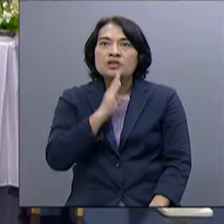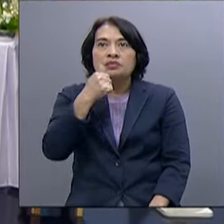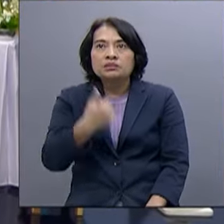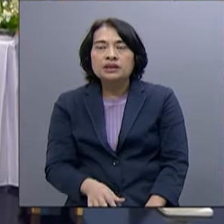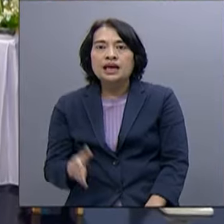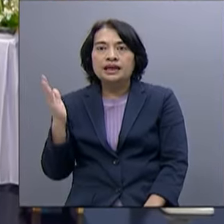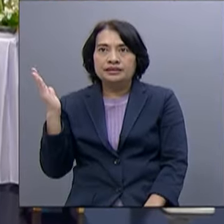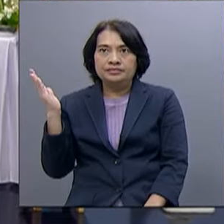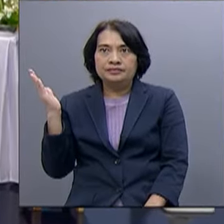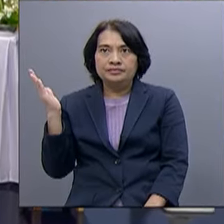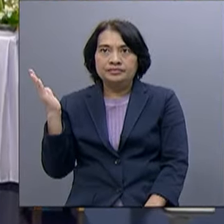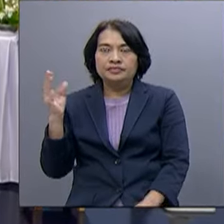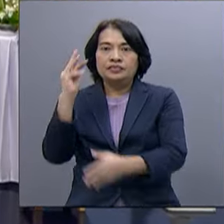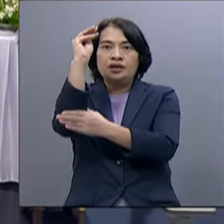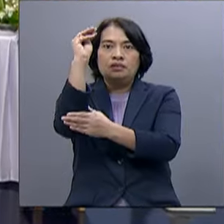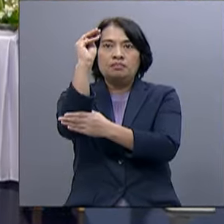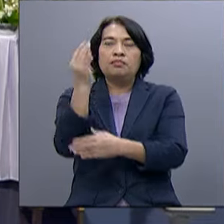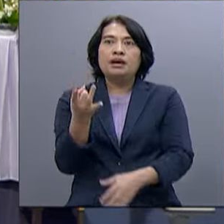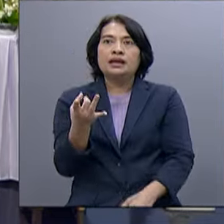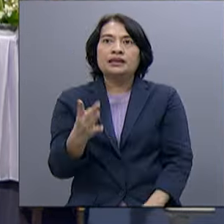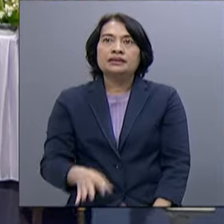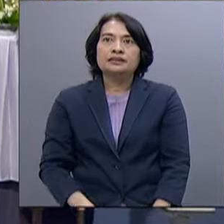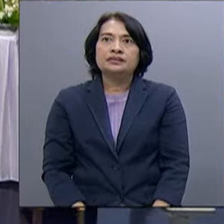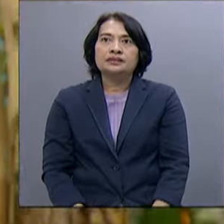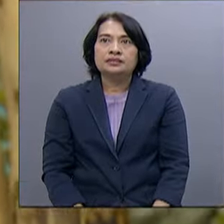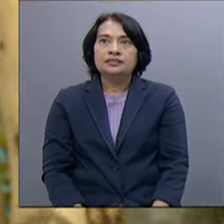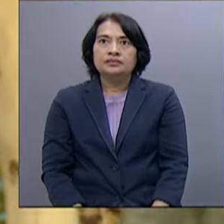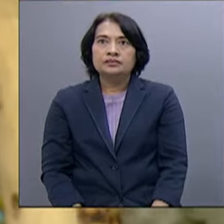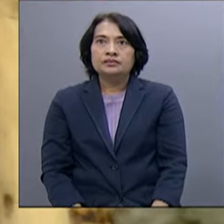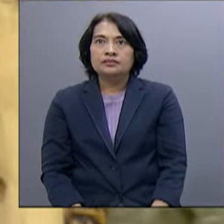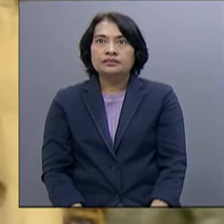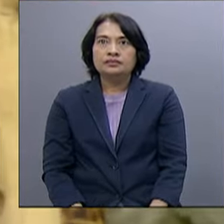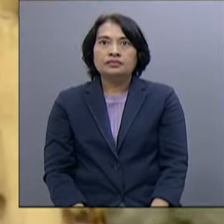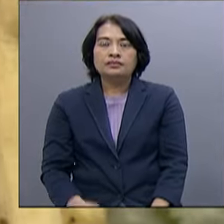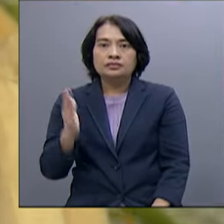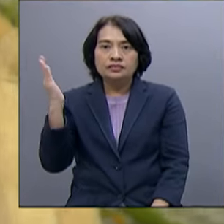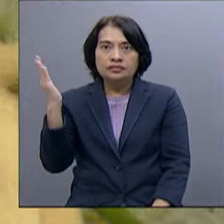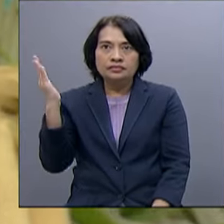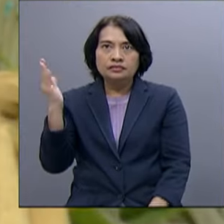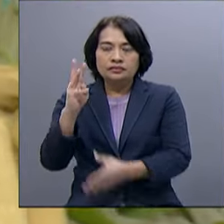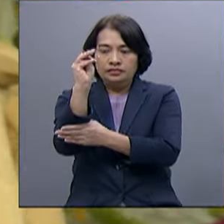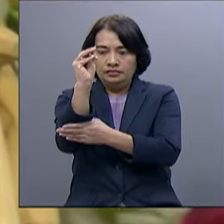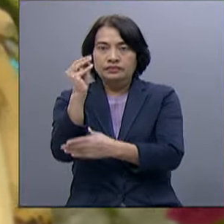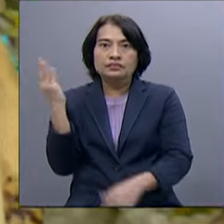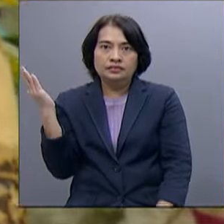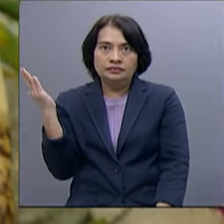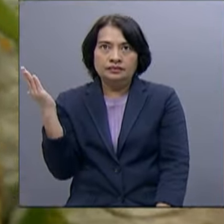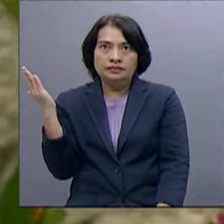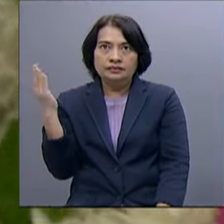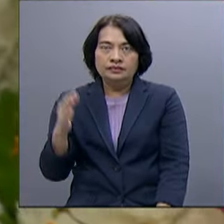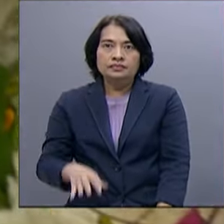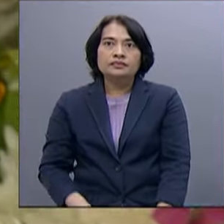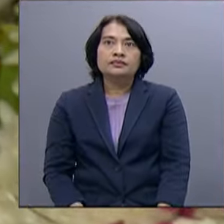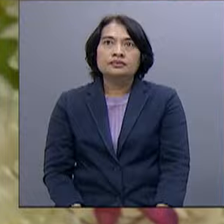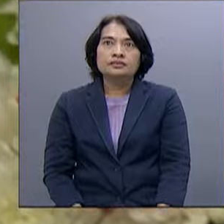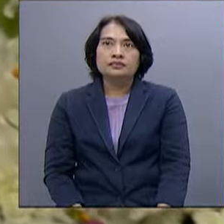างด้านซ้ายเลยค่ะนั่นคือไม้อะไรนะคะท่าน ไม้ตะพดครับ จริงๆนะให้คุณเอาไปใช้นะคะ ไปค้ำใช่ไหม ไม้ตะพดคือต้องบอกว่าจริงๆถ้าพูด